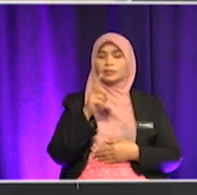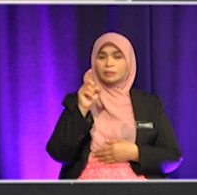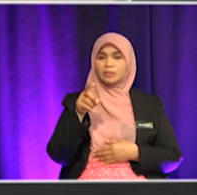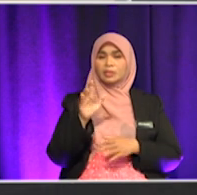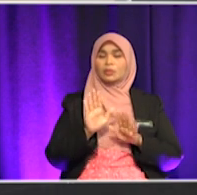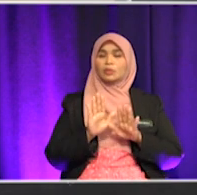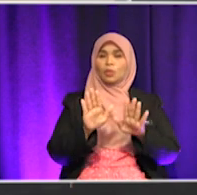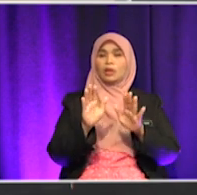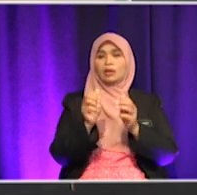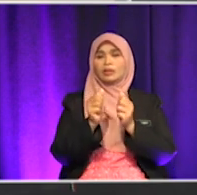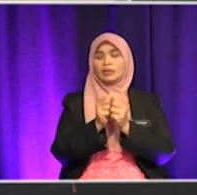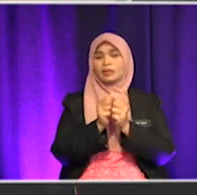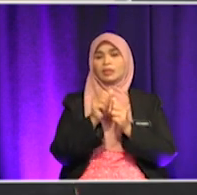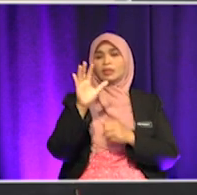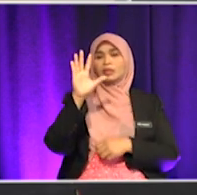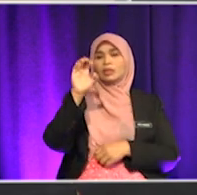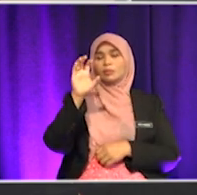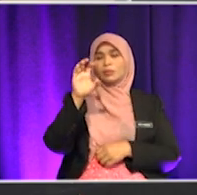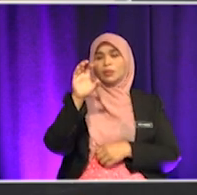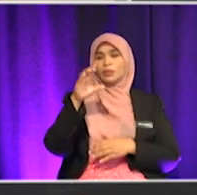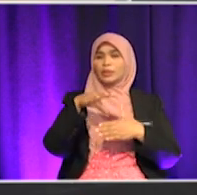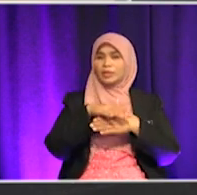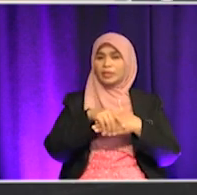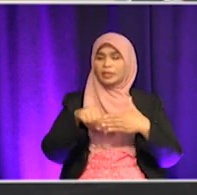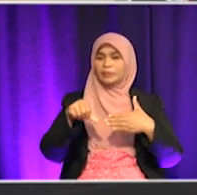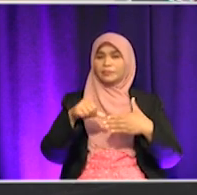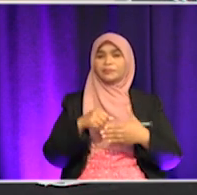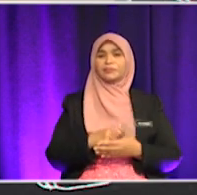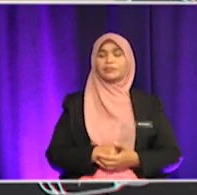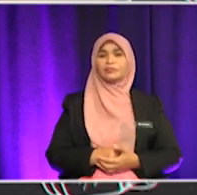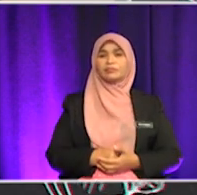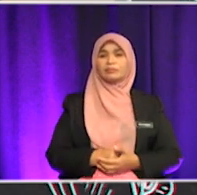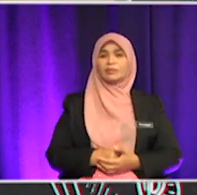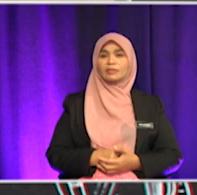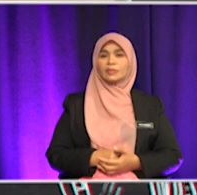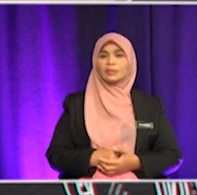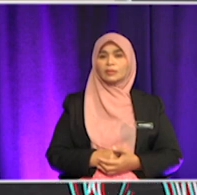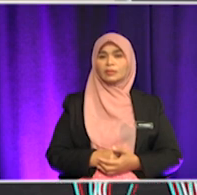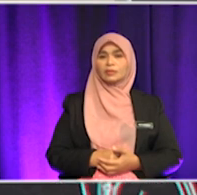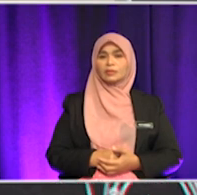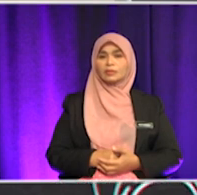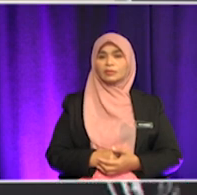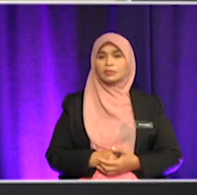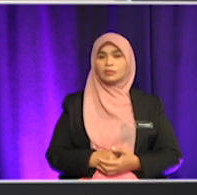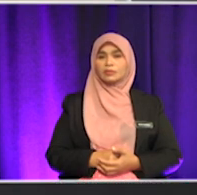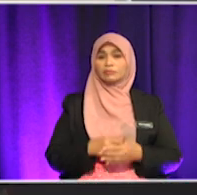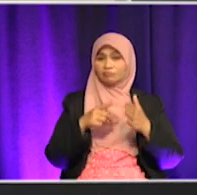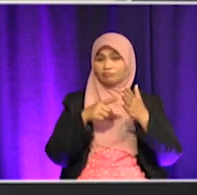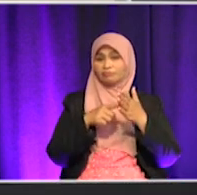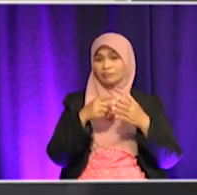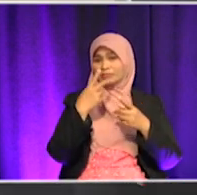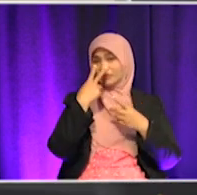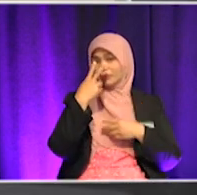tolak dengan RM50. Boleh tak Adina angkat balik jawapan nak tengok? Angkat jawapan. Okey, okay,